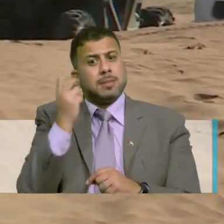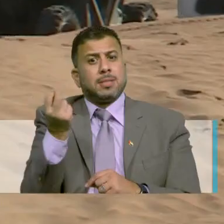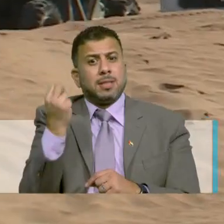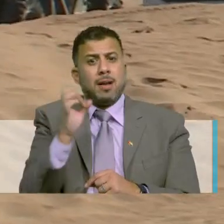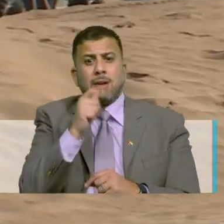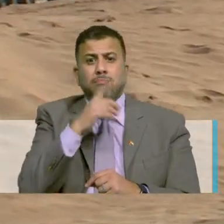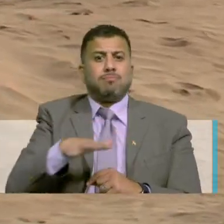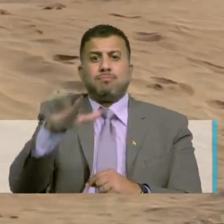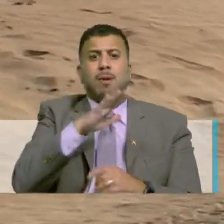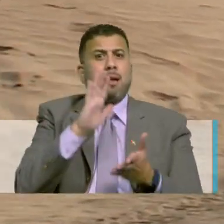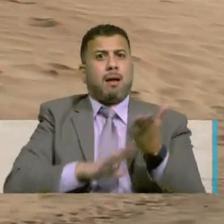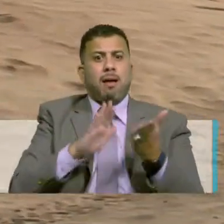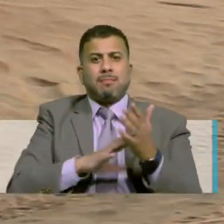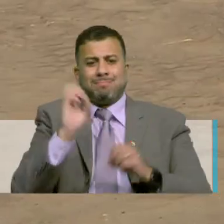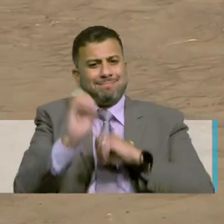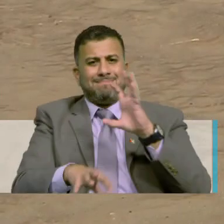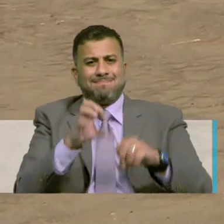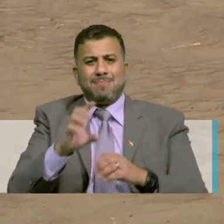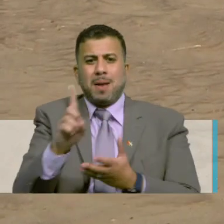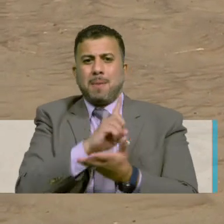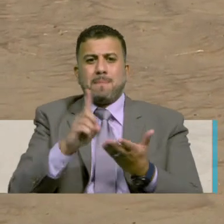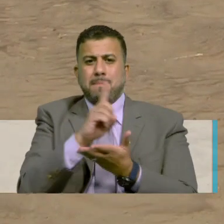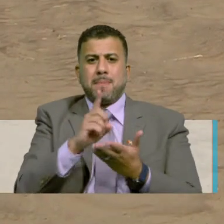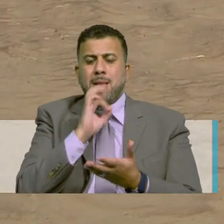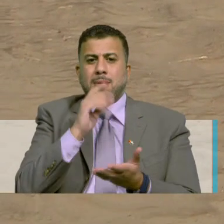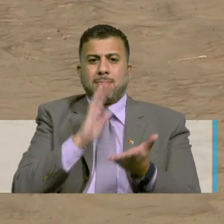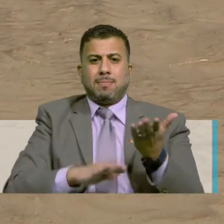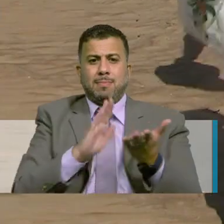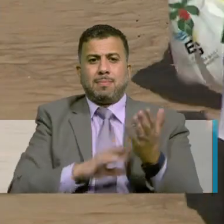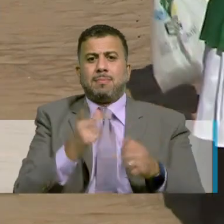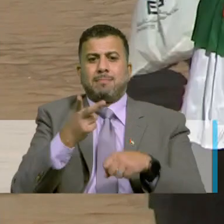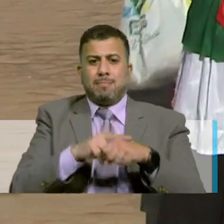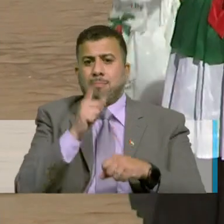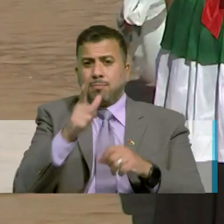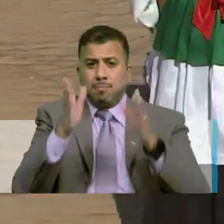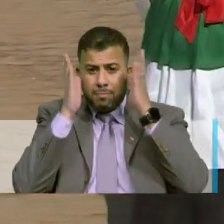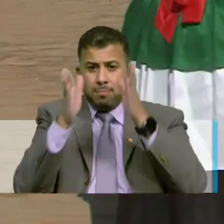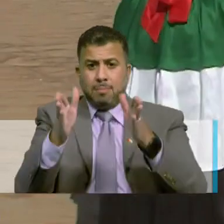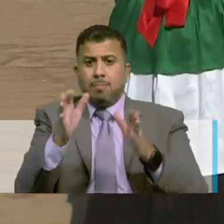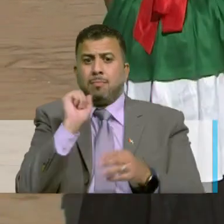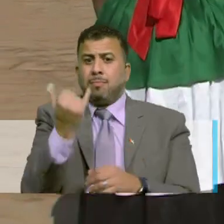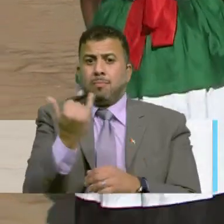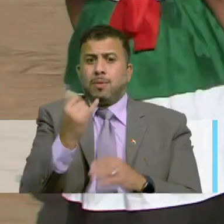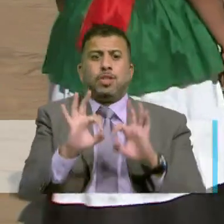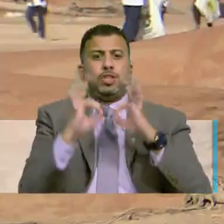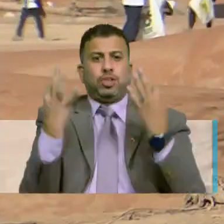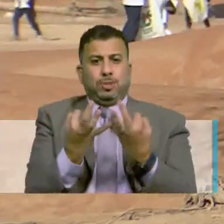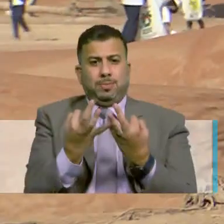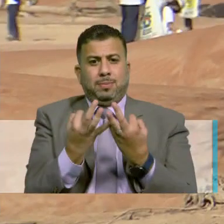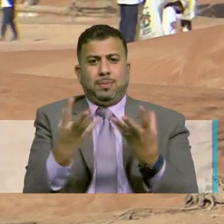المجتمع حول مخاطر النفايات على البيئة الصحراوية، إلى جانب تركيزها على الجانب